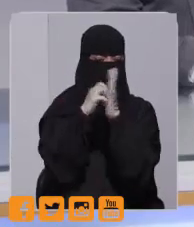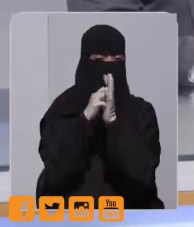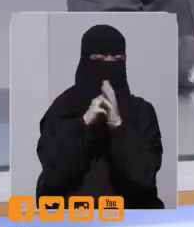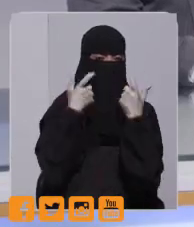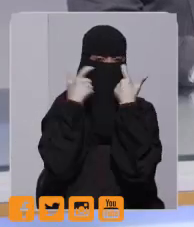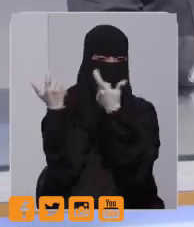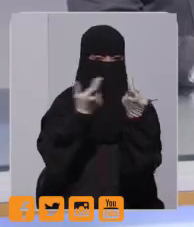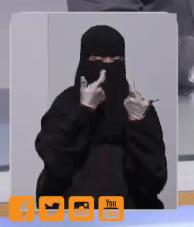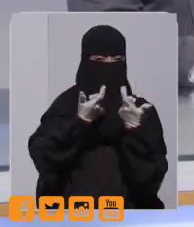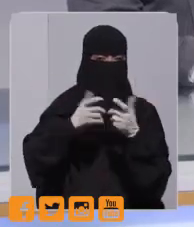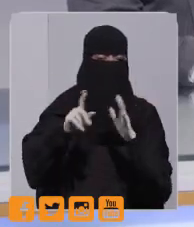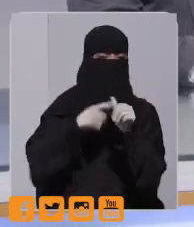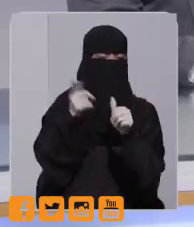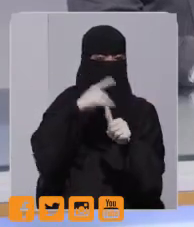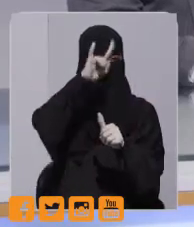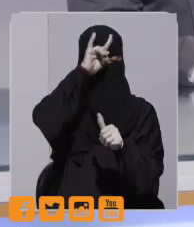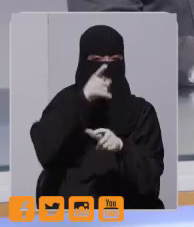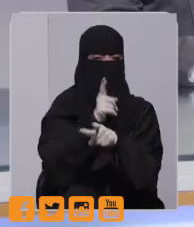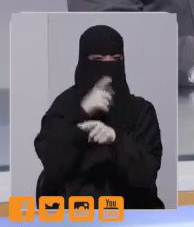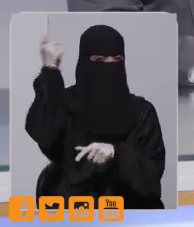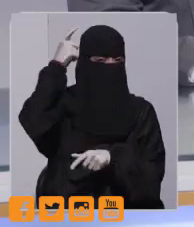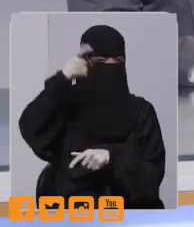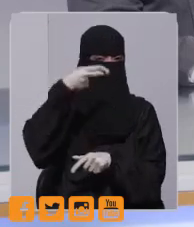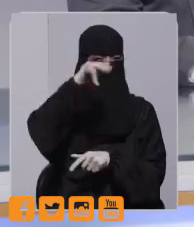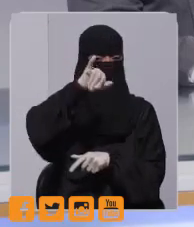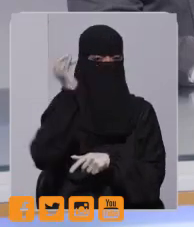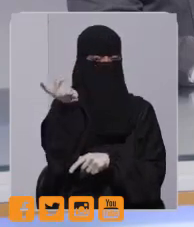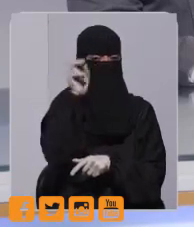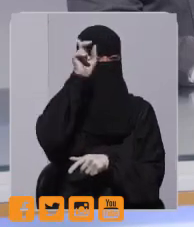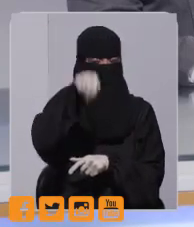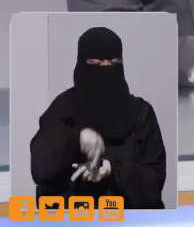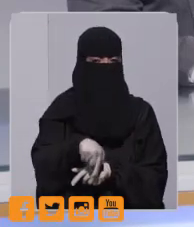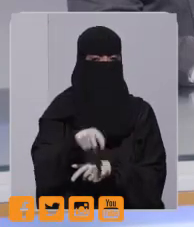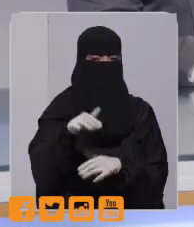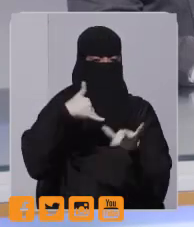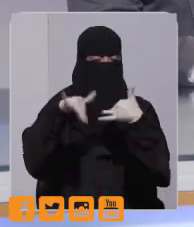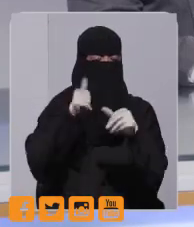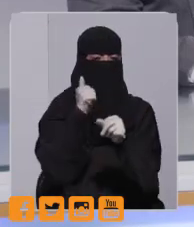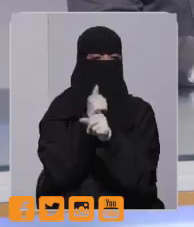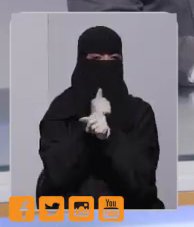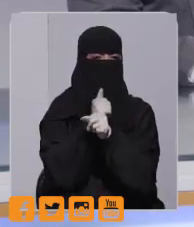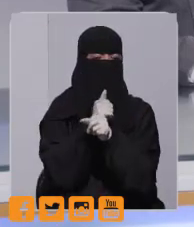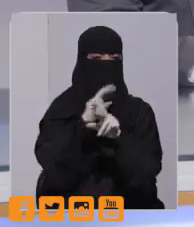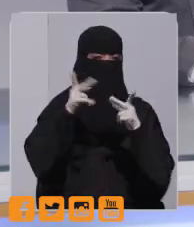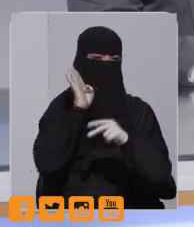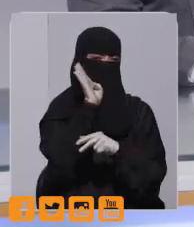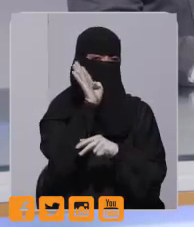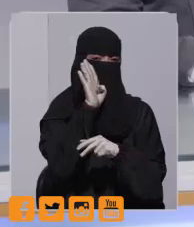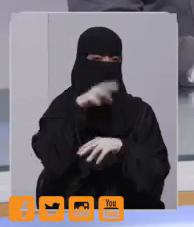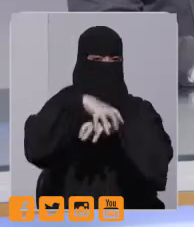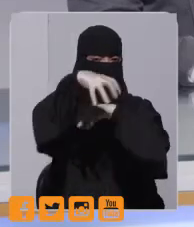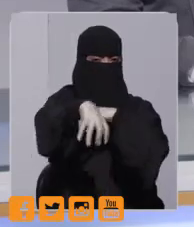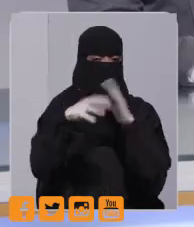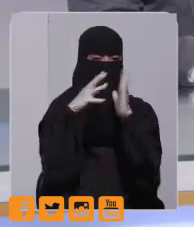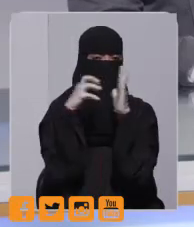طلع وكيلو اول محافظه حضرموت الشيخ عمر بن حبريش العلي اليوم على سير العمليه التعليميه في مديريه